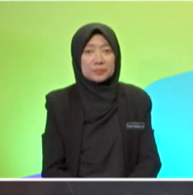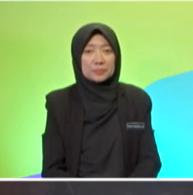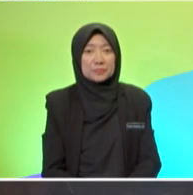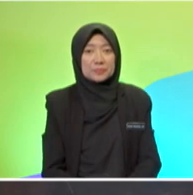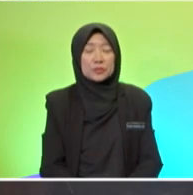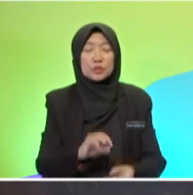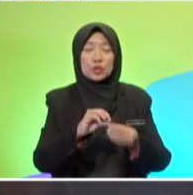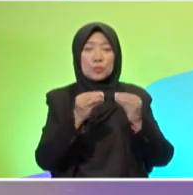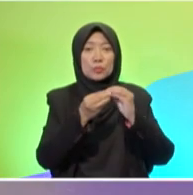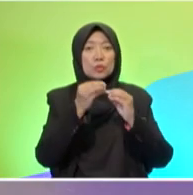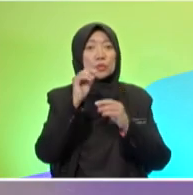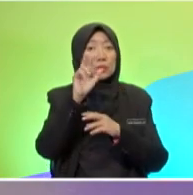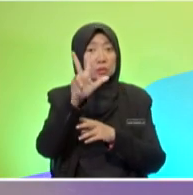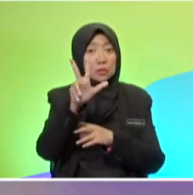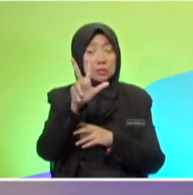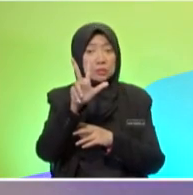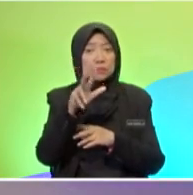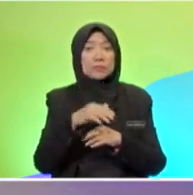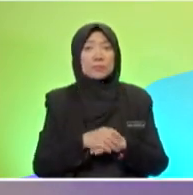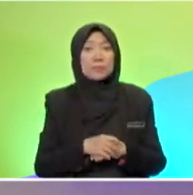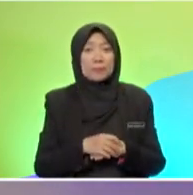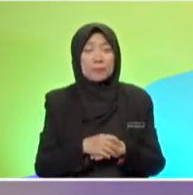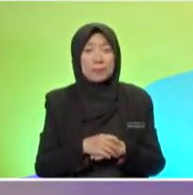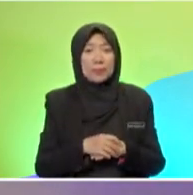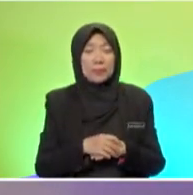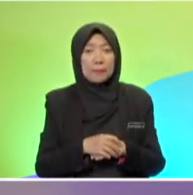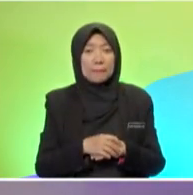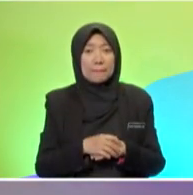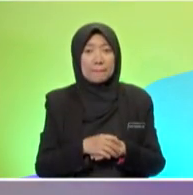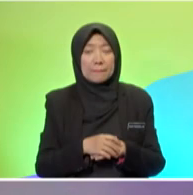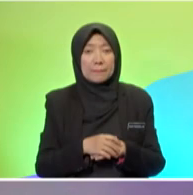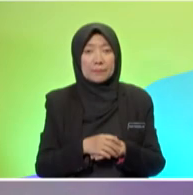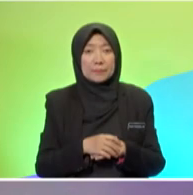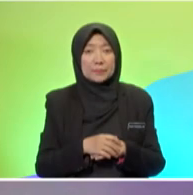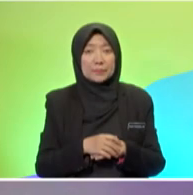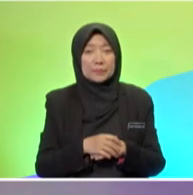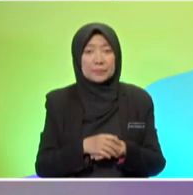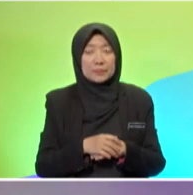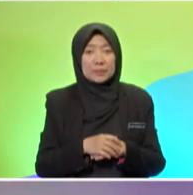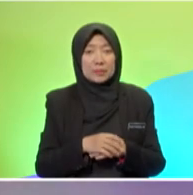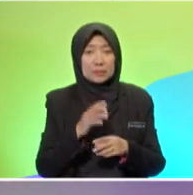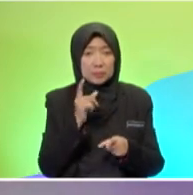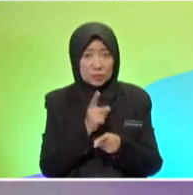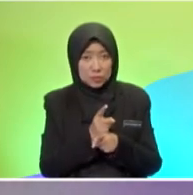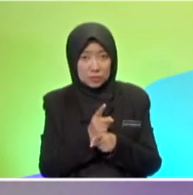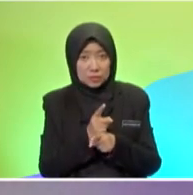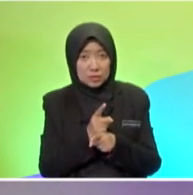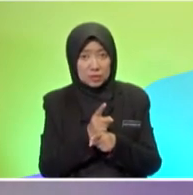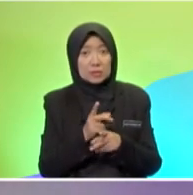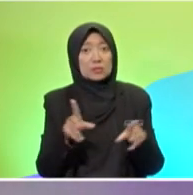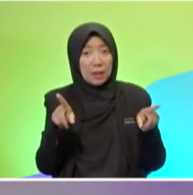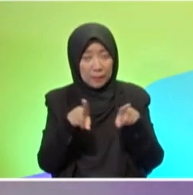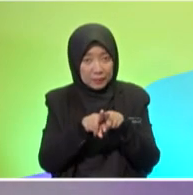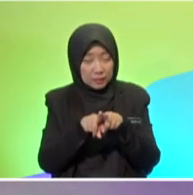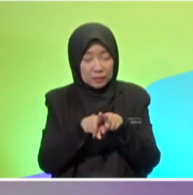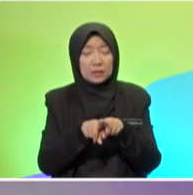tiga di sini, cikgu. Okey, baiklah. Seterusnya, cikgu. Betul tak, cikgu? Sama, kan?